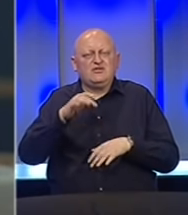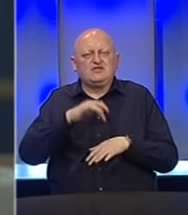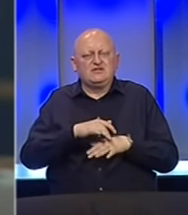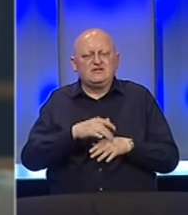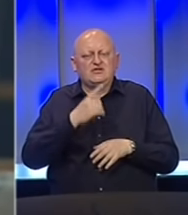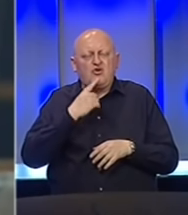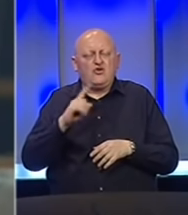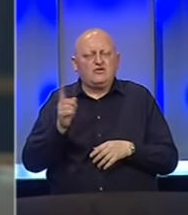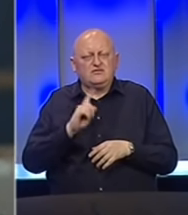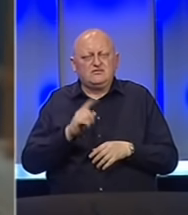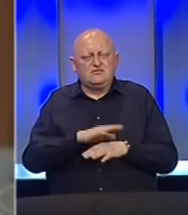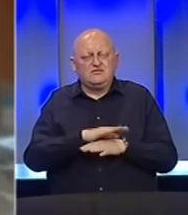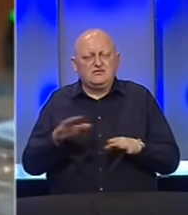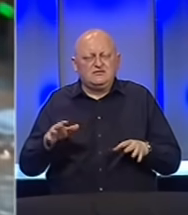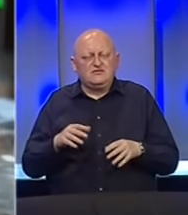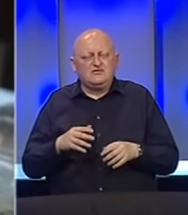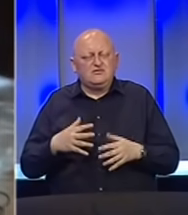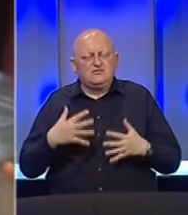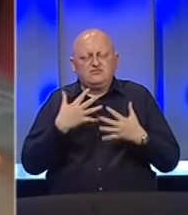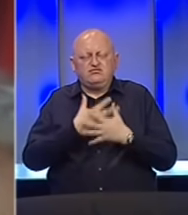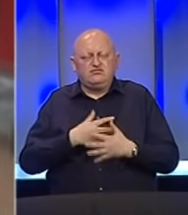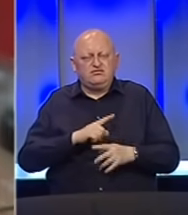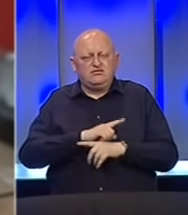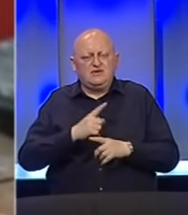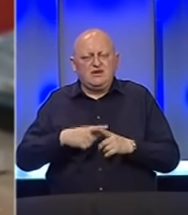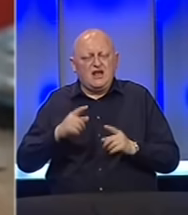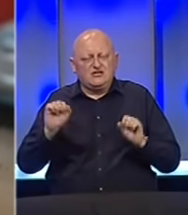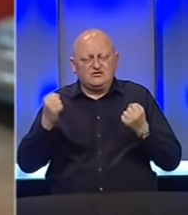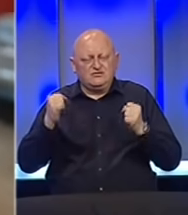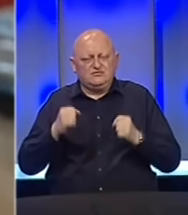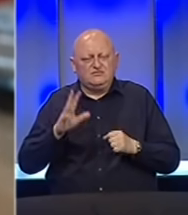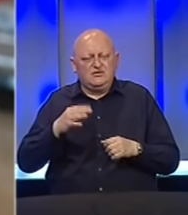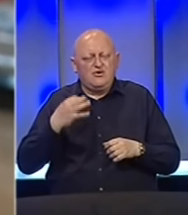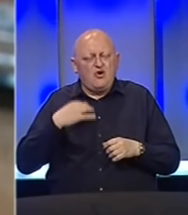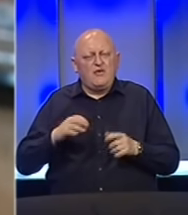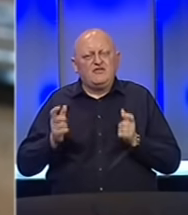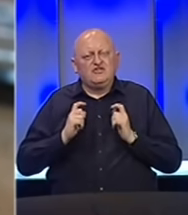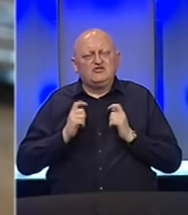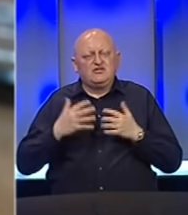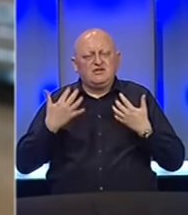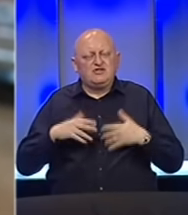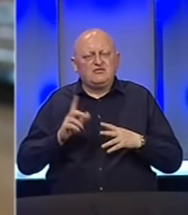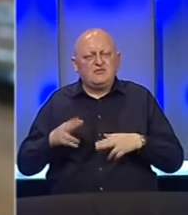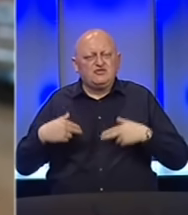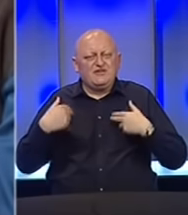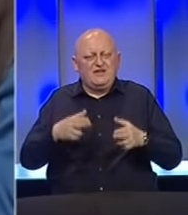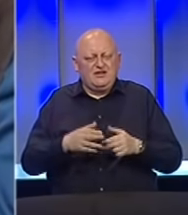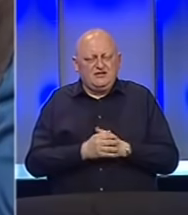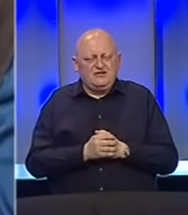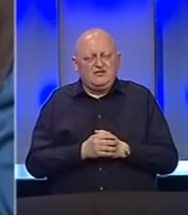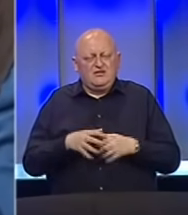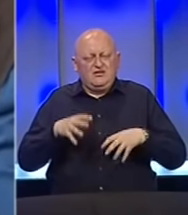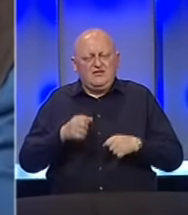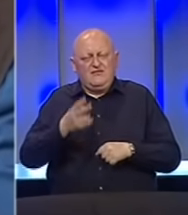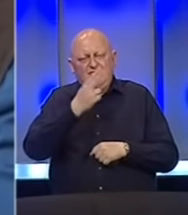centara koje nisu, svi su isfrustrirani i imaju ogromne razloge za to. Obaveze ih čekaju, a izgubljeno se ne može nadoknaditi. Dok